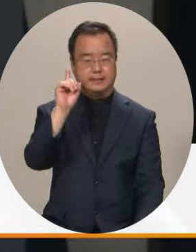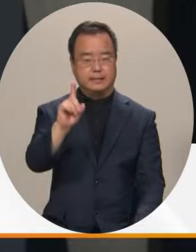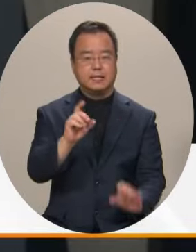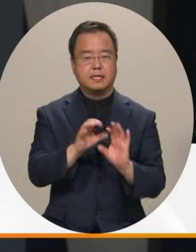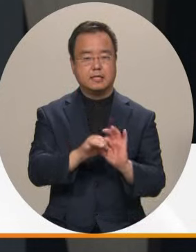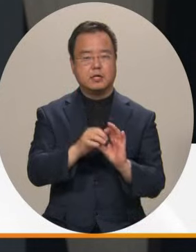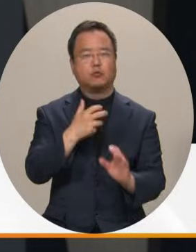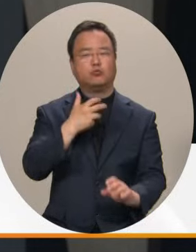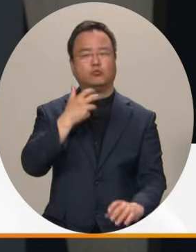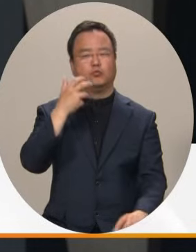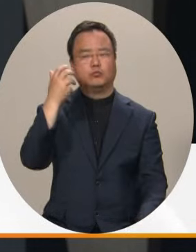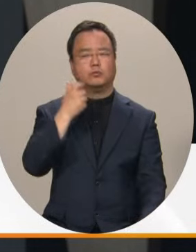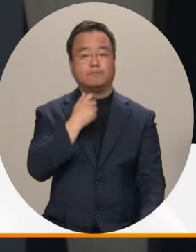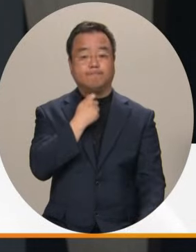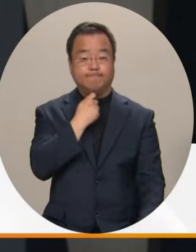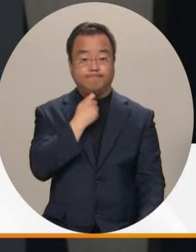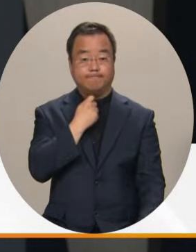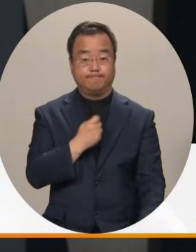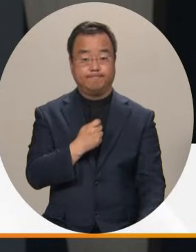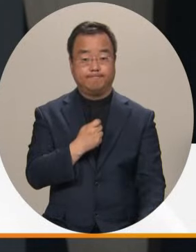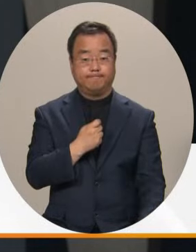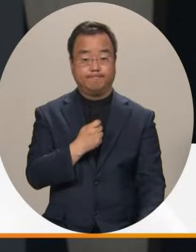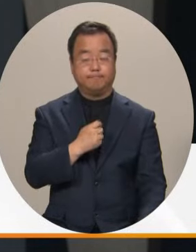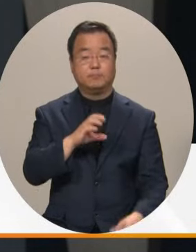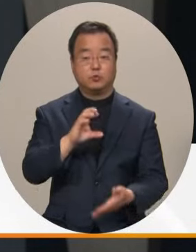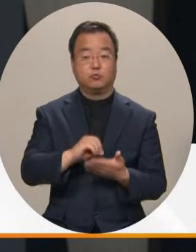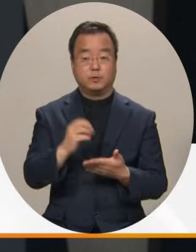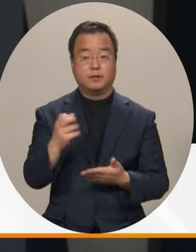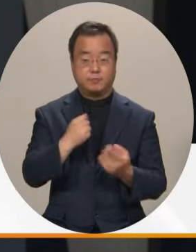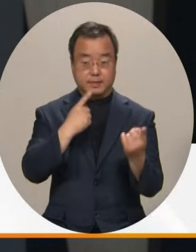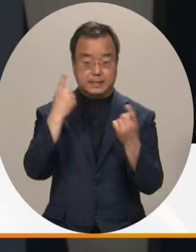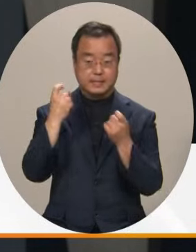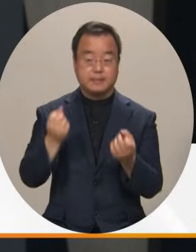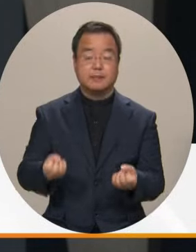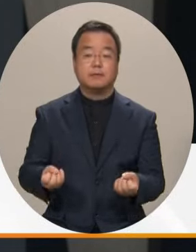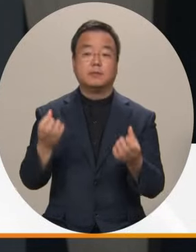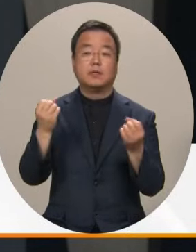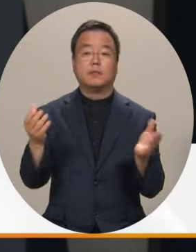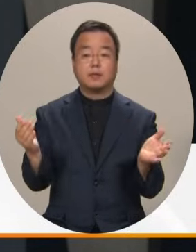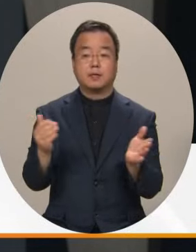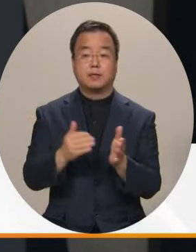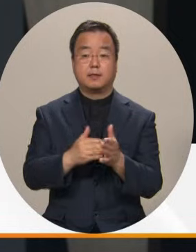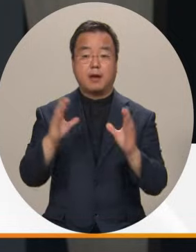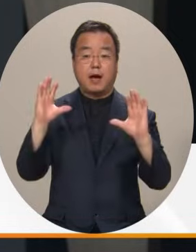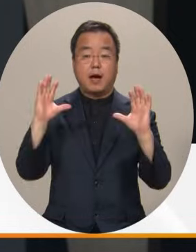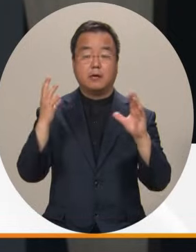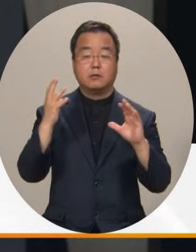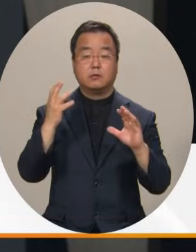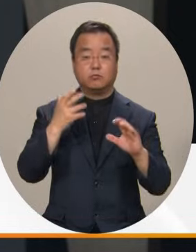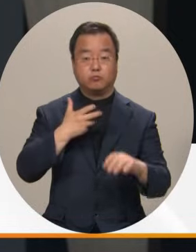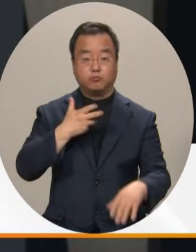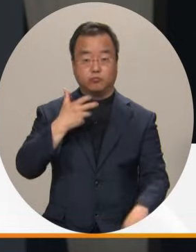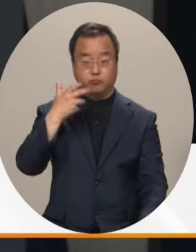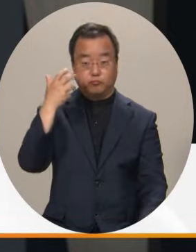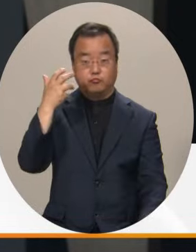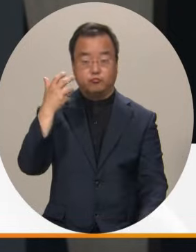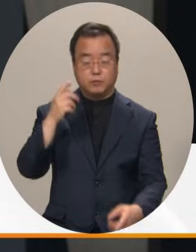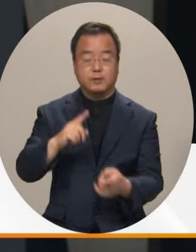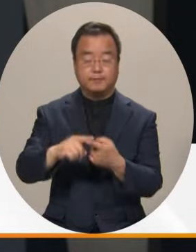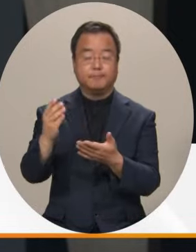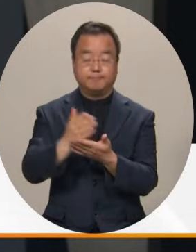주제로 어 그 지금 기념식이 열렸고요 그러니까 아이들이 꿈을 여러분들에게 나누는 그런